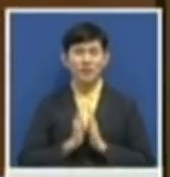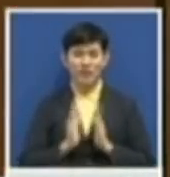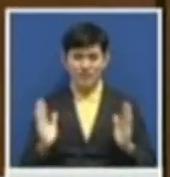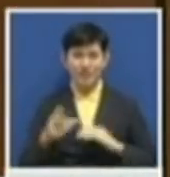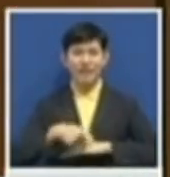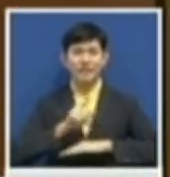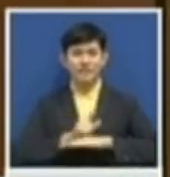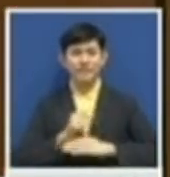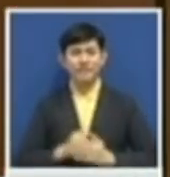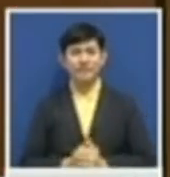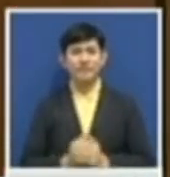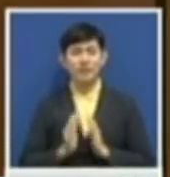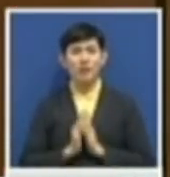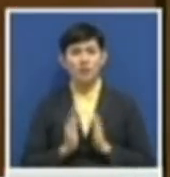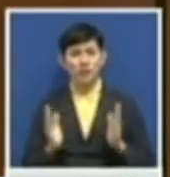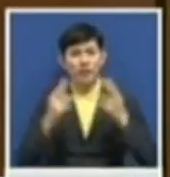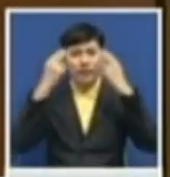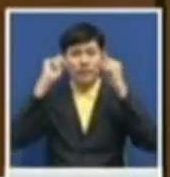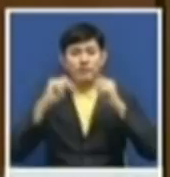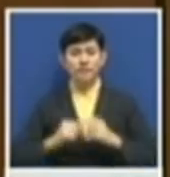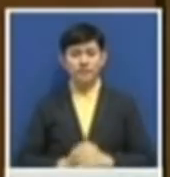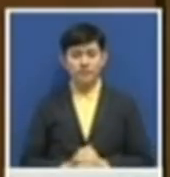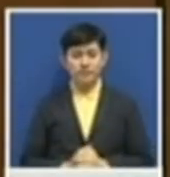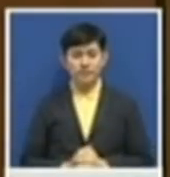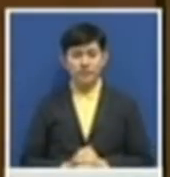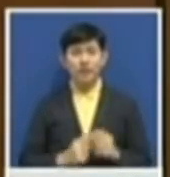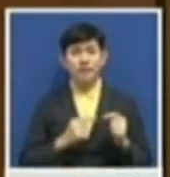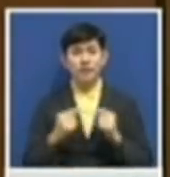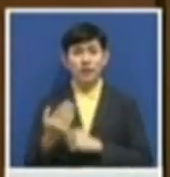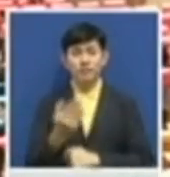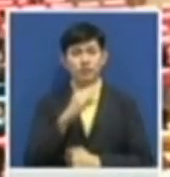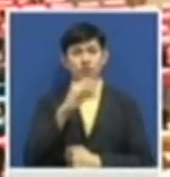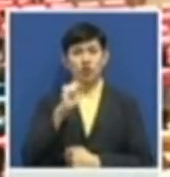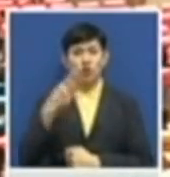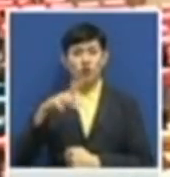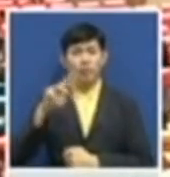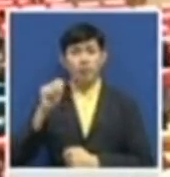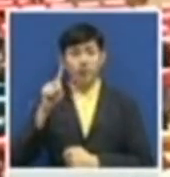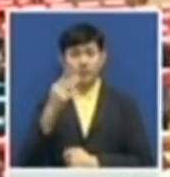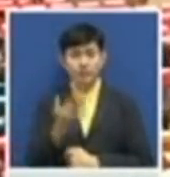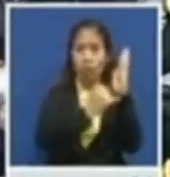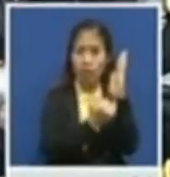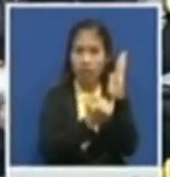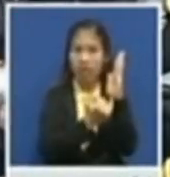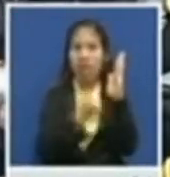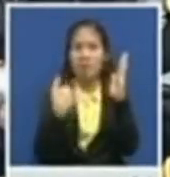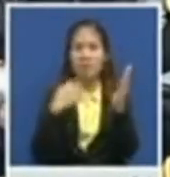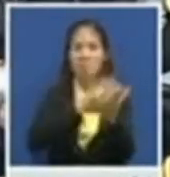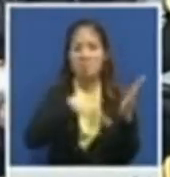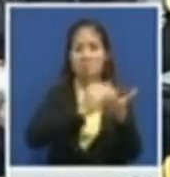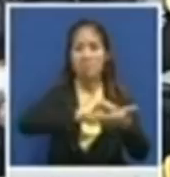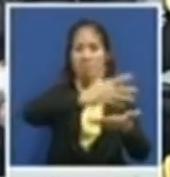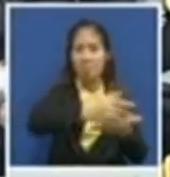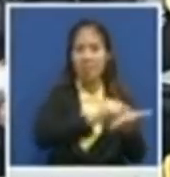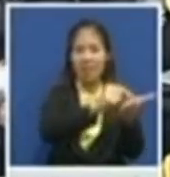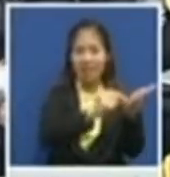ำไมนะครับอธิบายของท่านนะครับเรื่องการมีปัญหาเรื่องรายได้นั้นกลายเป็นเหมือนกับว่าคนจนเป็นคนที่ถูกท่านตำหนิกลางสภาว่าคนจนไม่เสียภาษีรัฐบาลจ